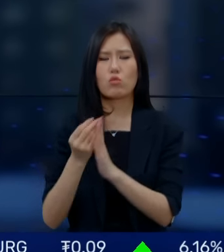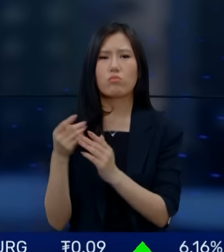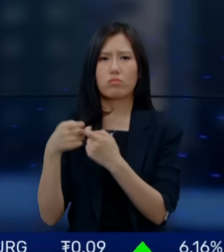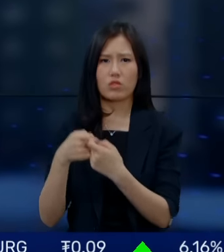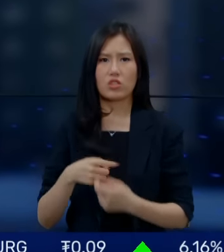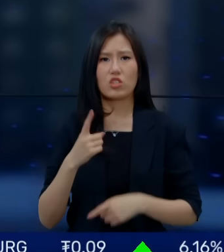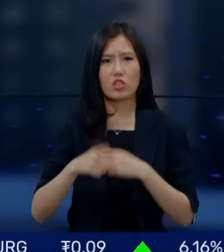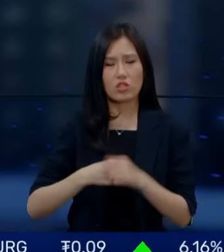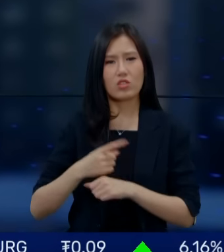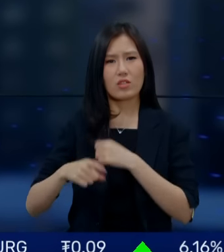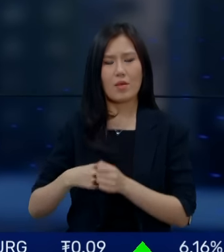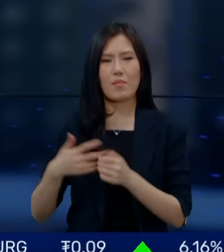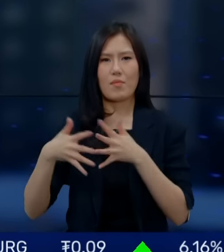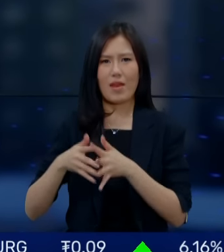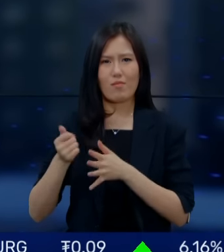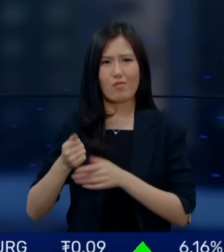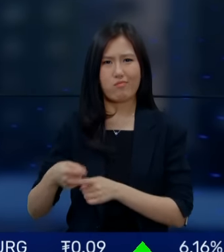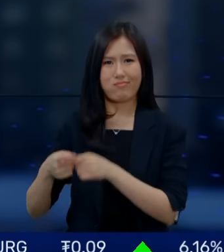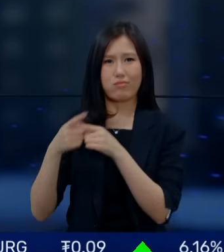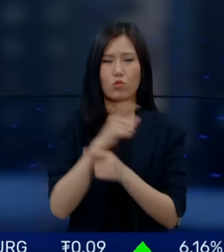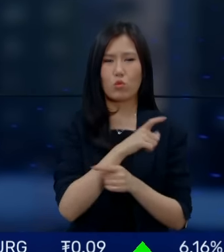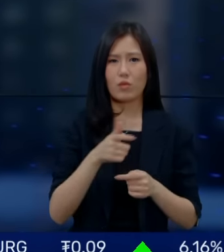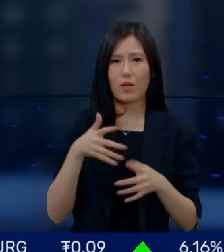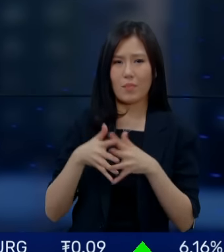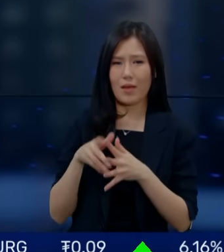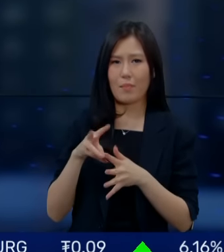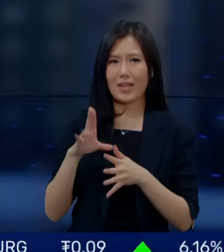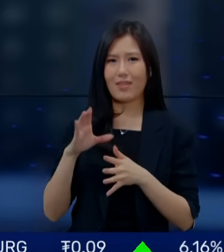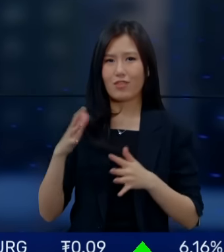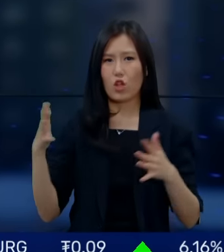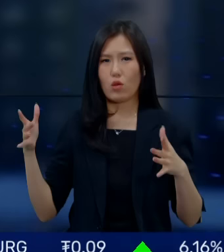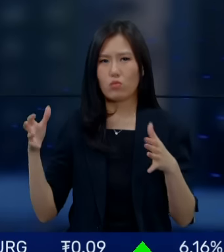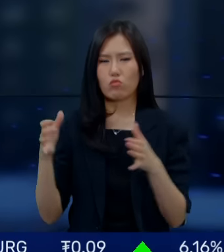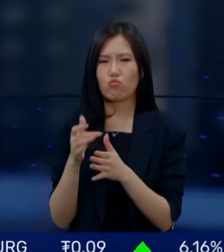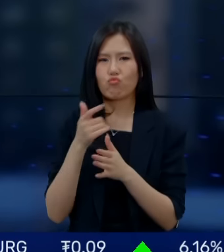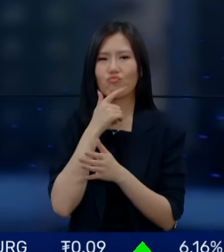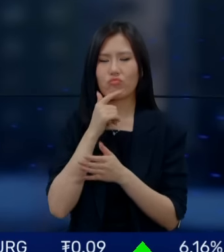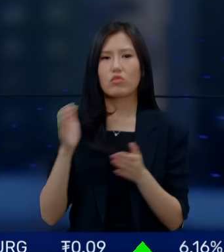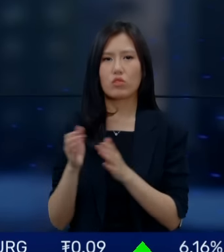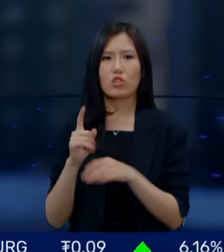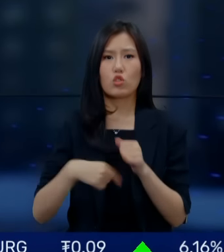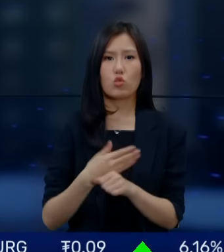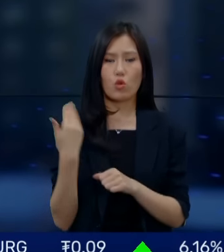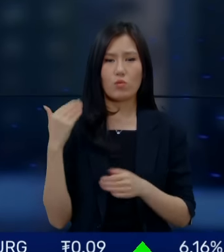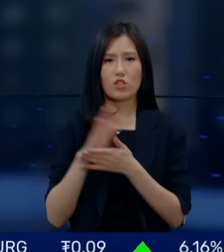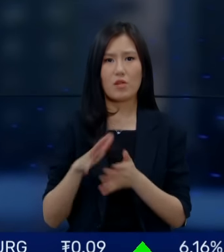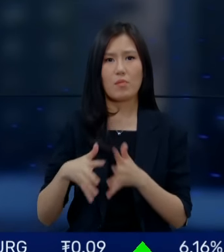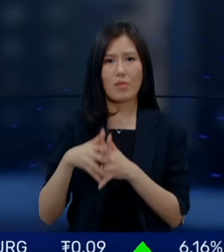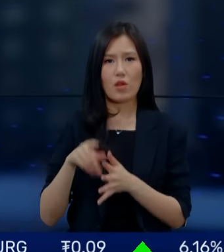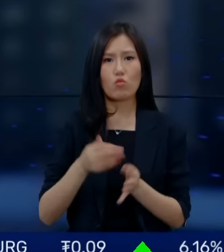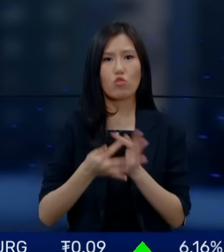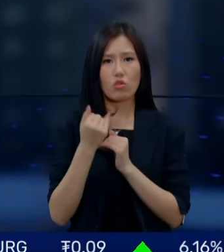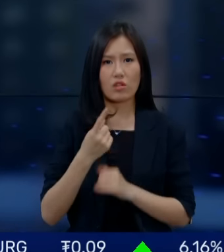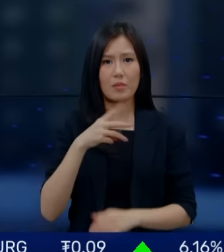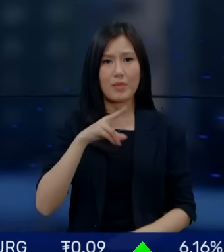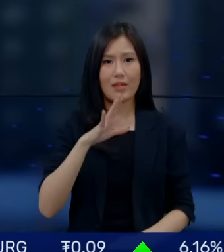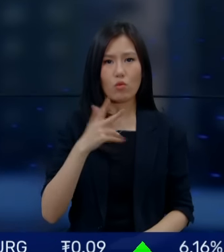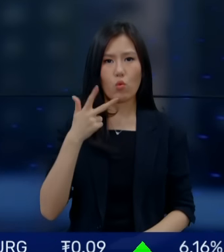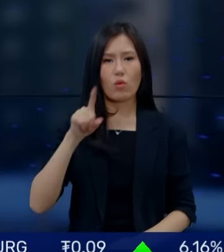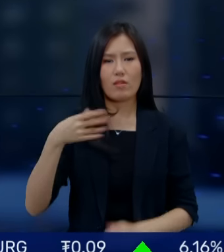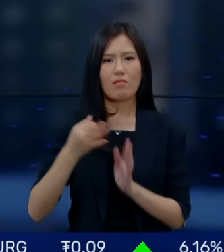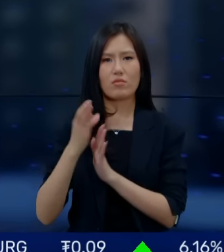орон сууцны нэмэгдхийн хэрээр иргэдийн худалдан авах байрны хэмжээч багасж байна. Өнгөрсөн онд гэхэд шинэ орон сууцны дундаж нь 3.8 сая төгрөгт